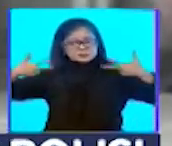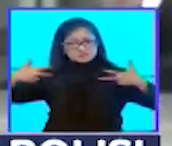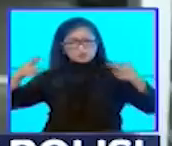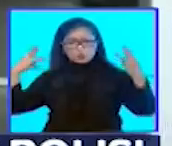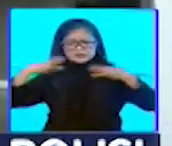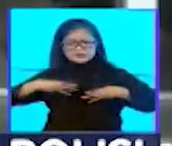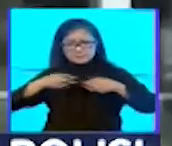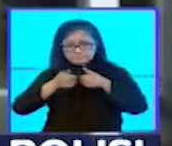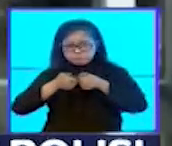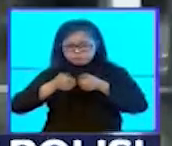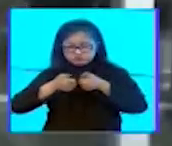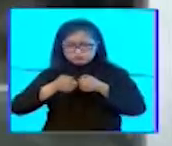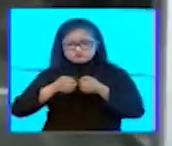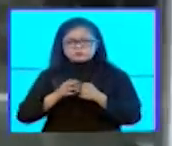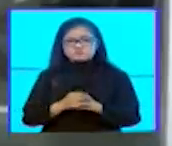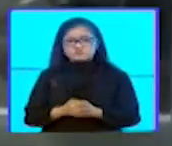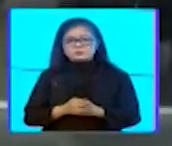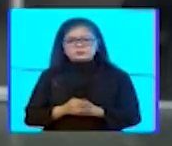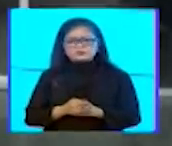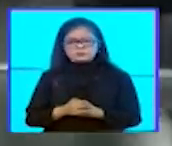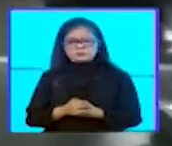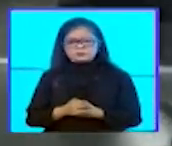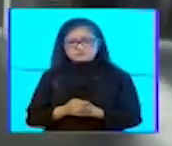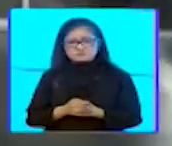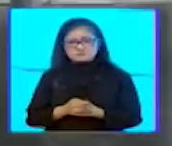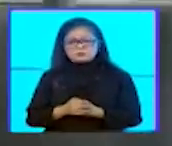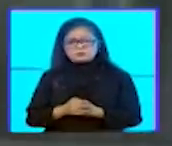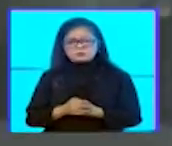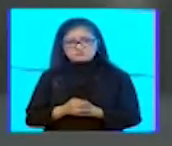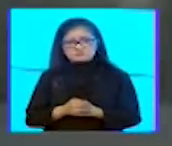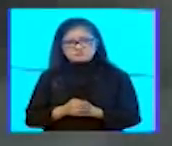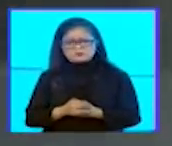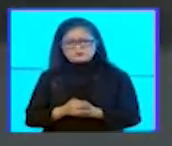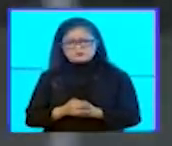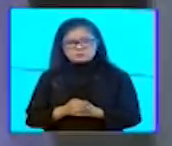Tim Liputan iNews melaporkan.